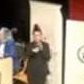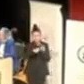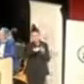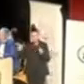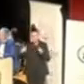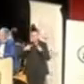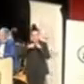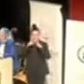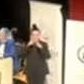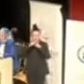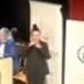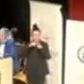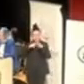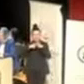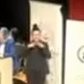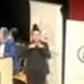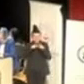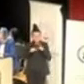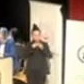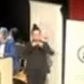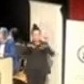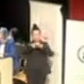formu kabul başlanmıştır.